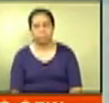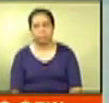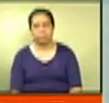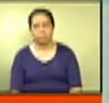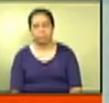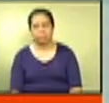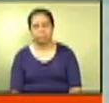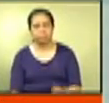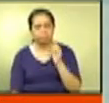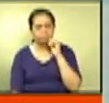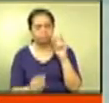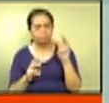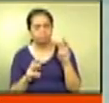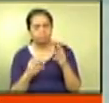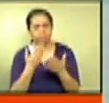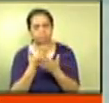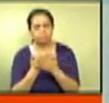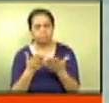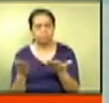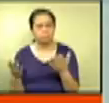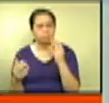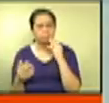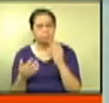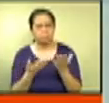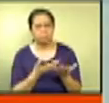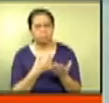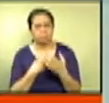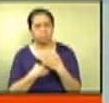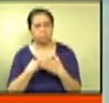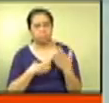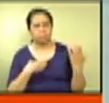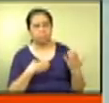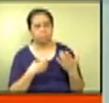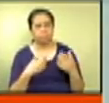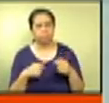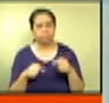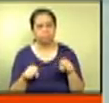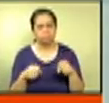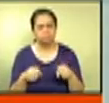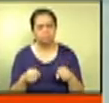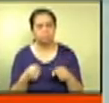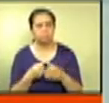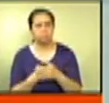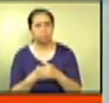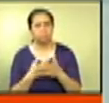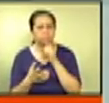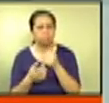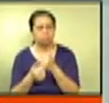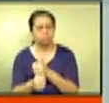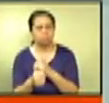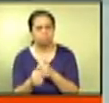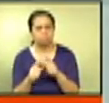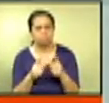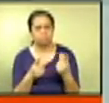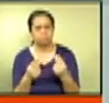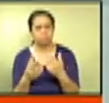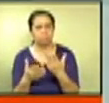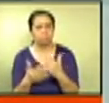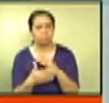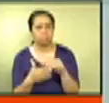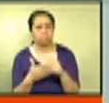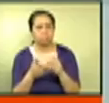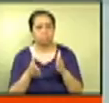ng taga-subaybay niyo, sir. Good afternoon po. Opo. Ma'am, nagre-reklamo po yung mga nagmumotor. Hindi na po pinapatupad